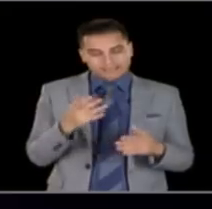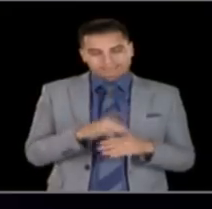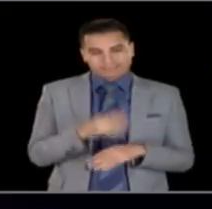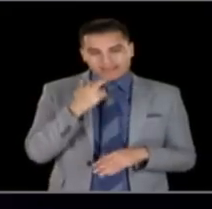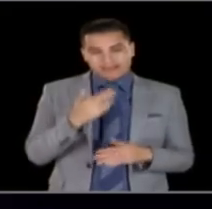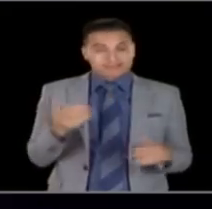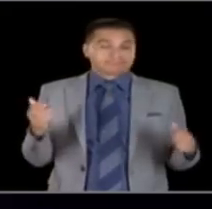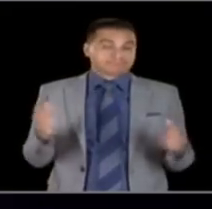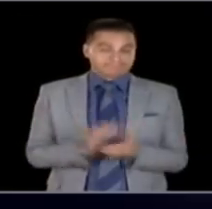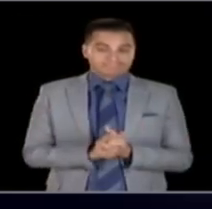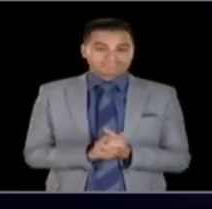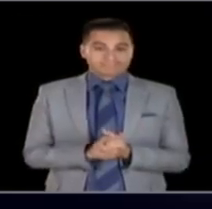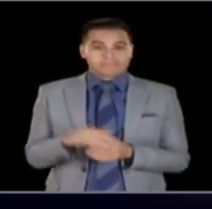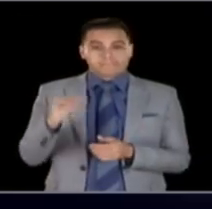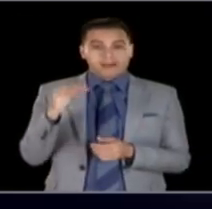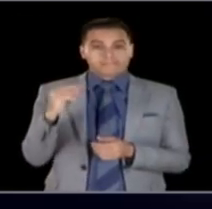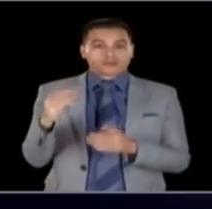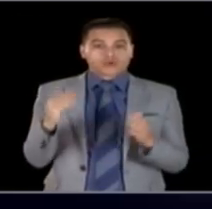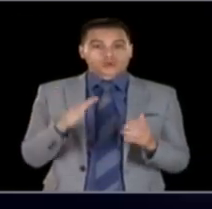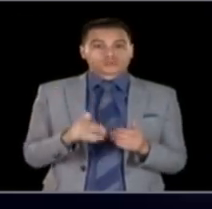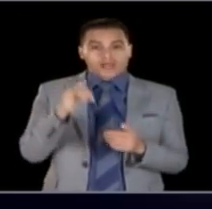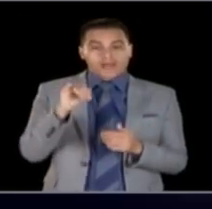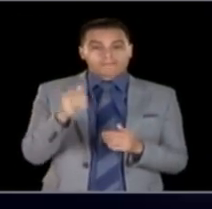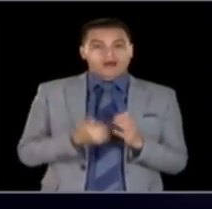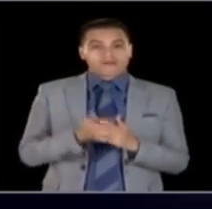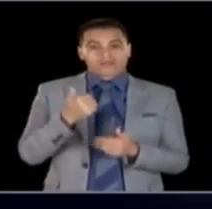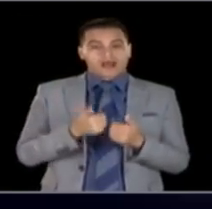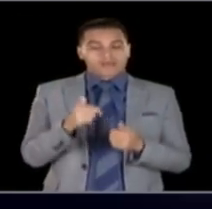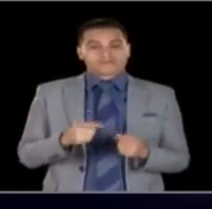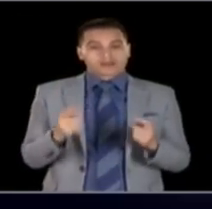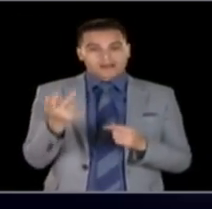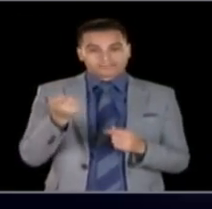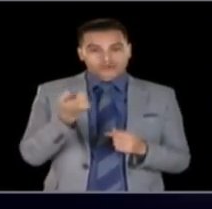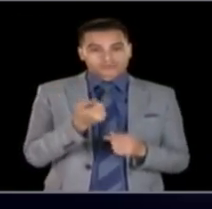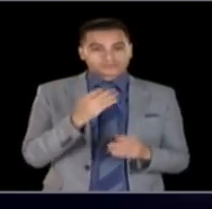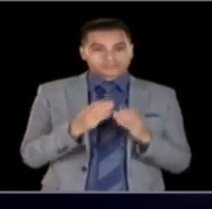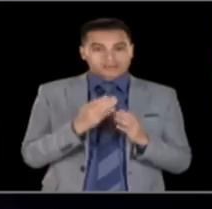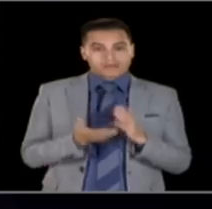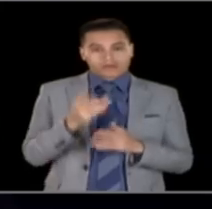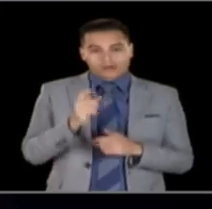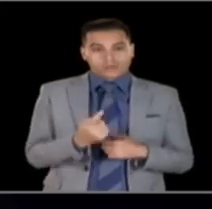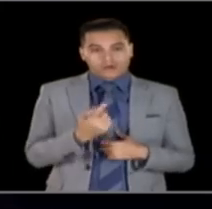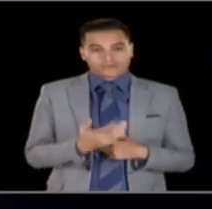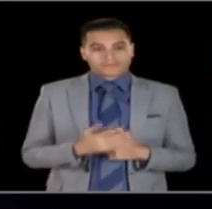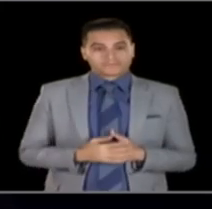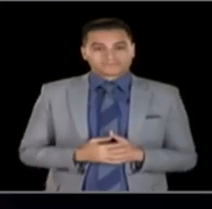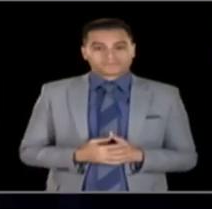لك. محمد حسام أفضل لاعب في ماتش النهاردة ب 55 نقطة.